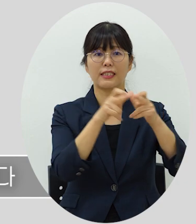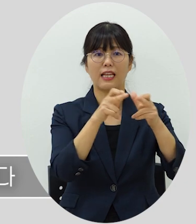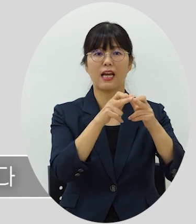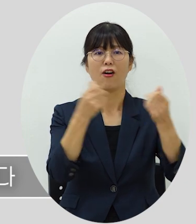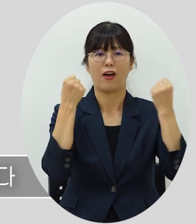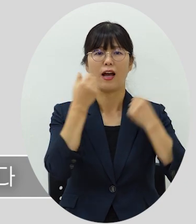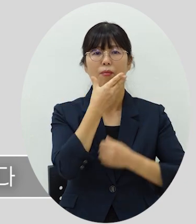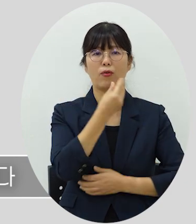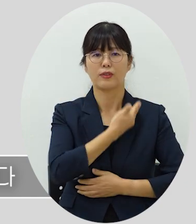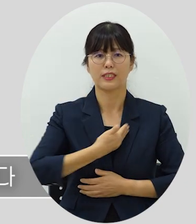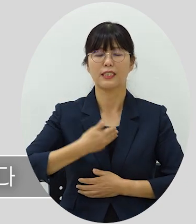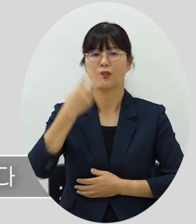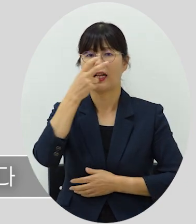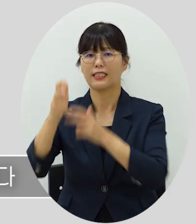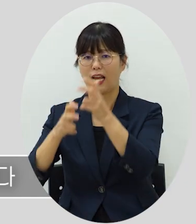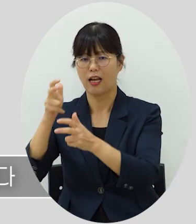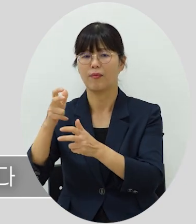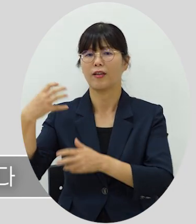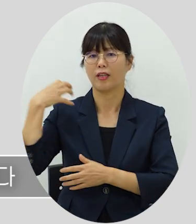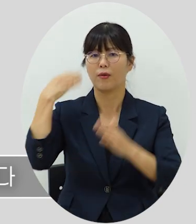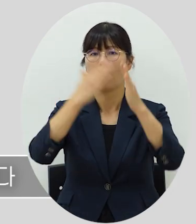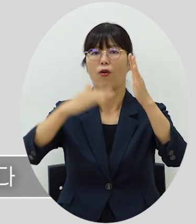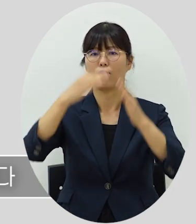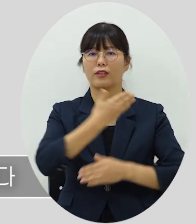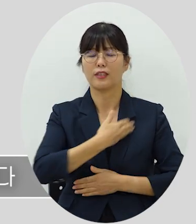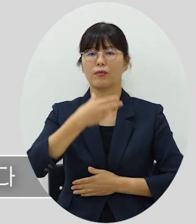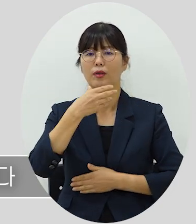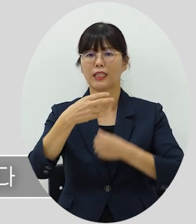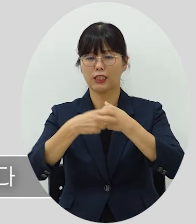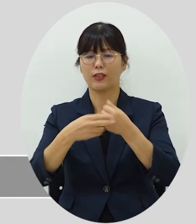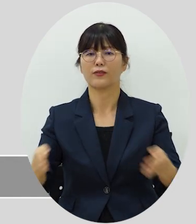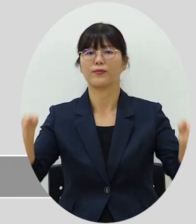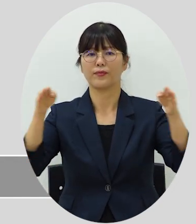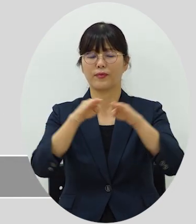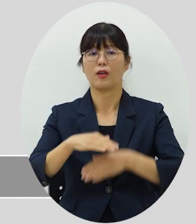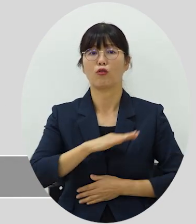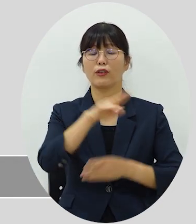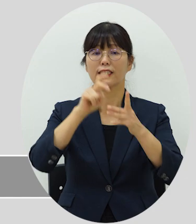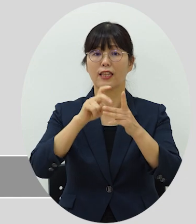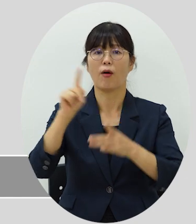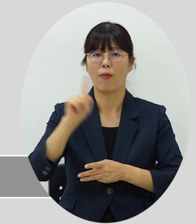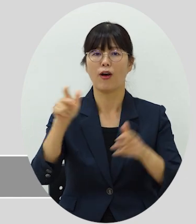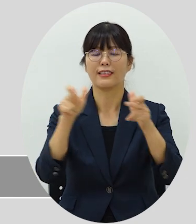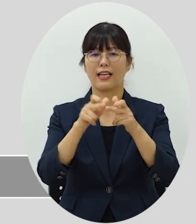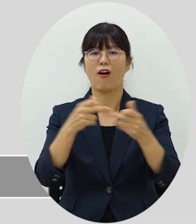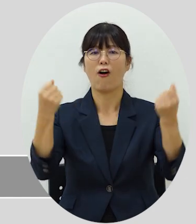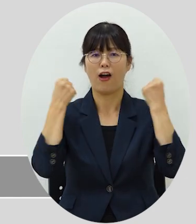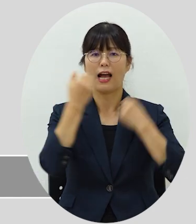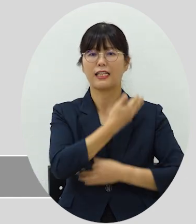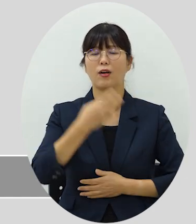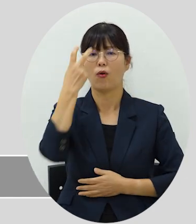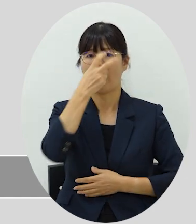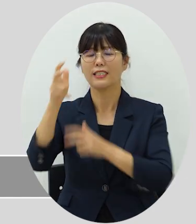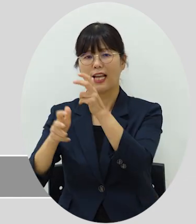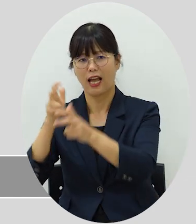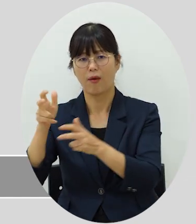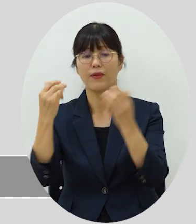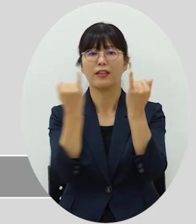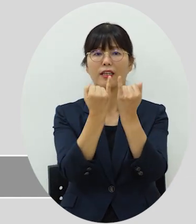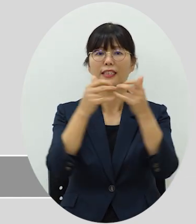장애인 건강보건관리 사업을 수행하는 공공보건의료기관입니다. 우리 센터는 장애인 건강보건관리